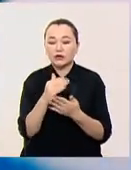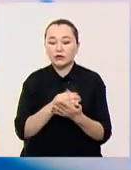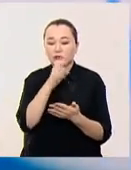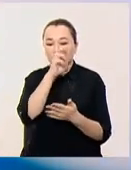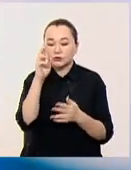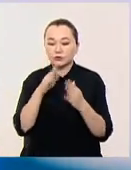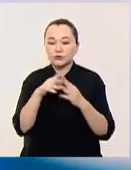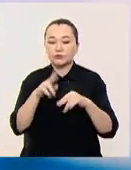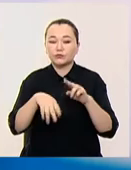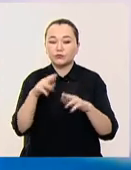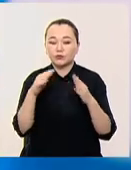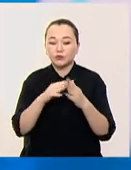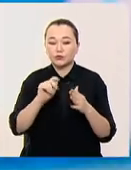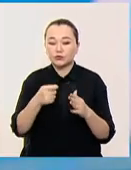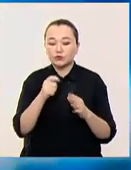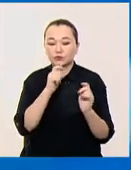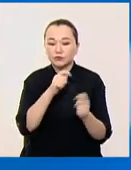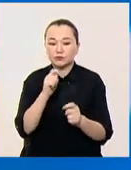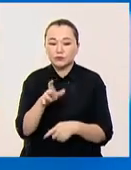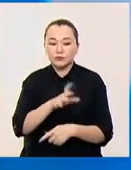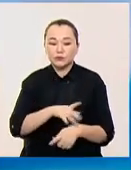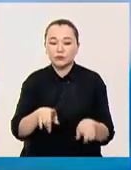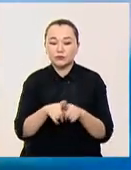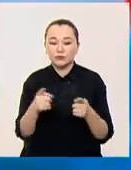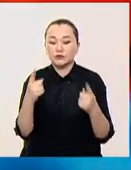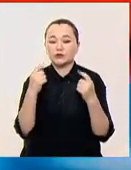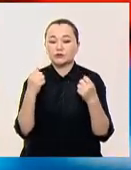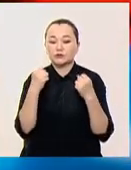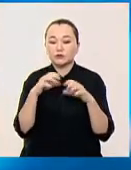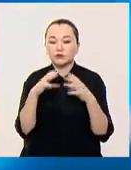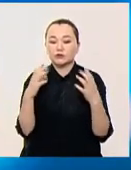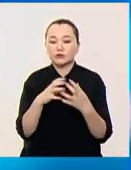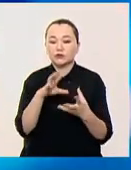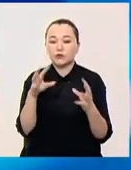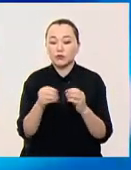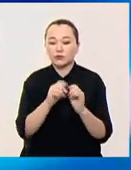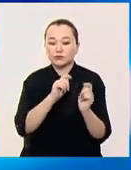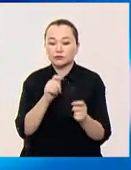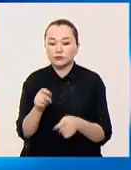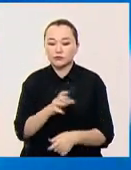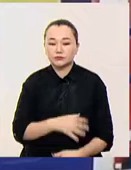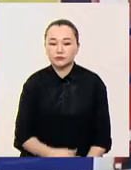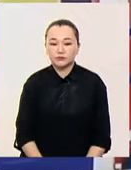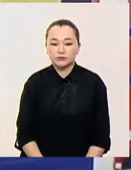бой көтерген баспананың кілттері табысталды. Сондай-ақ ірі спорттық сауықтыру кешені ел игілігіне берілді.